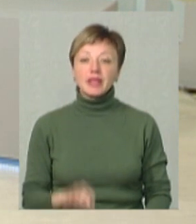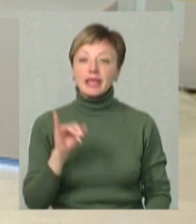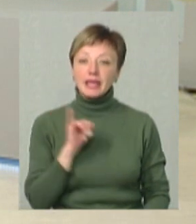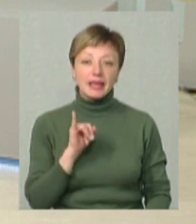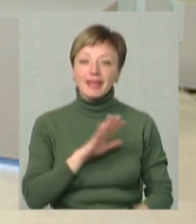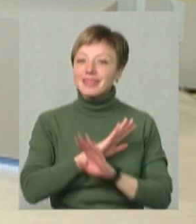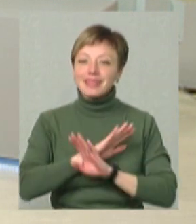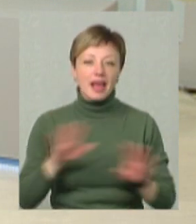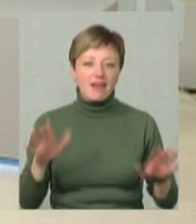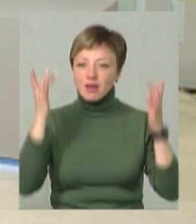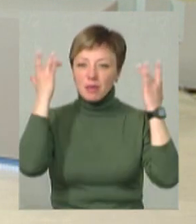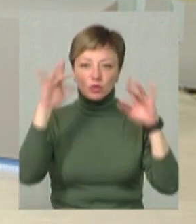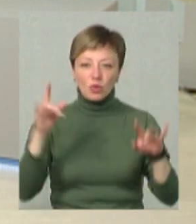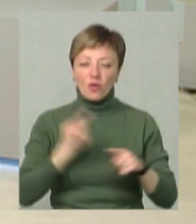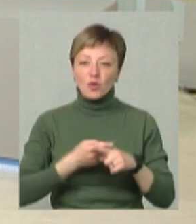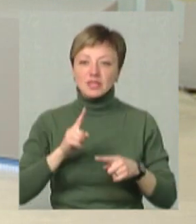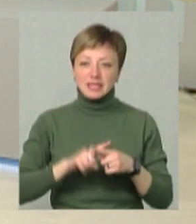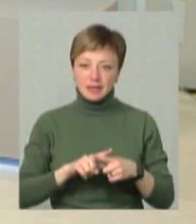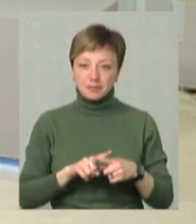не випадково оці